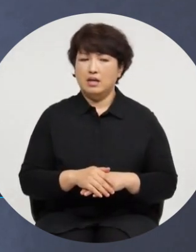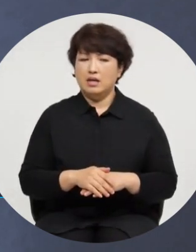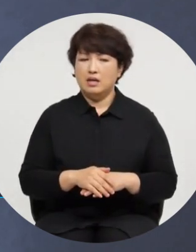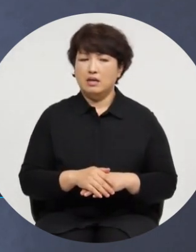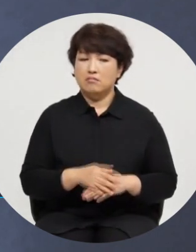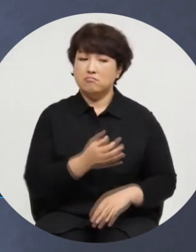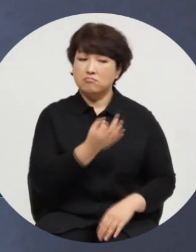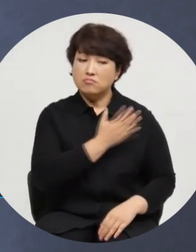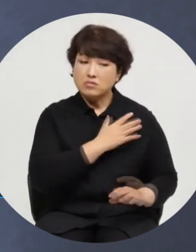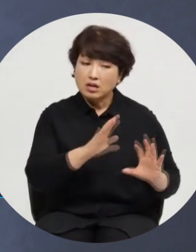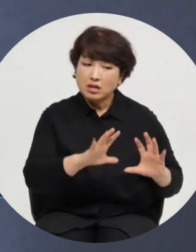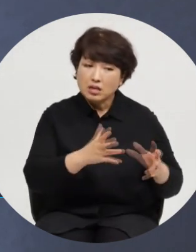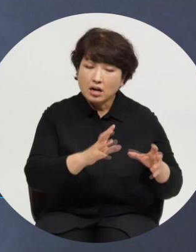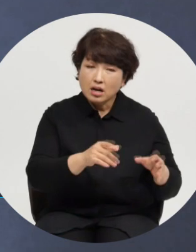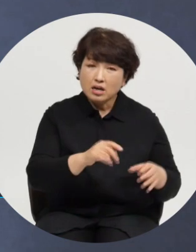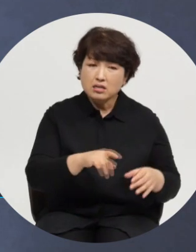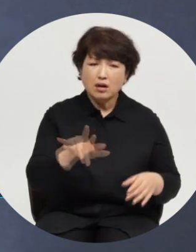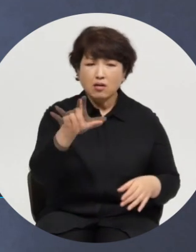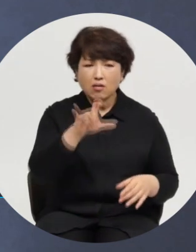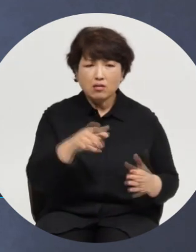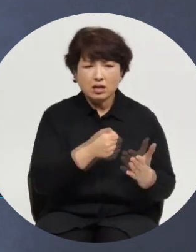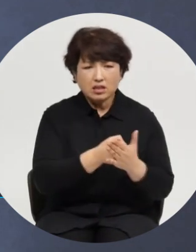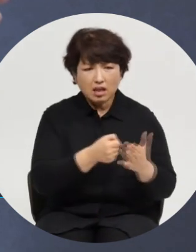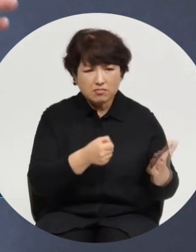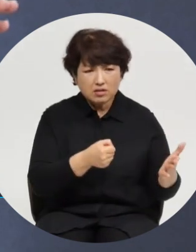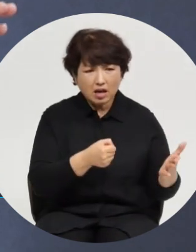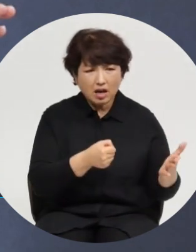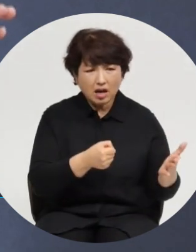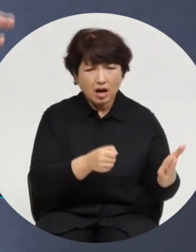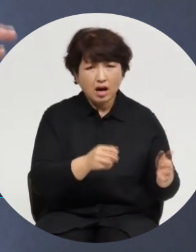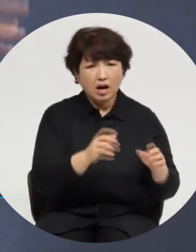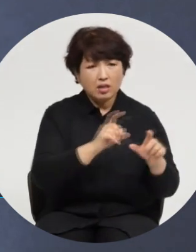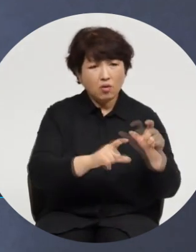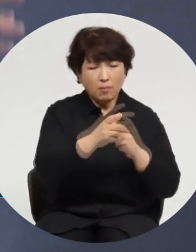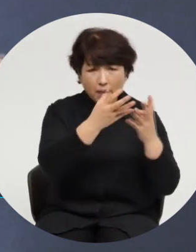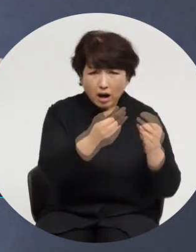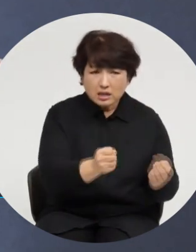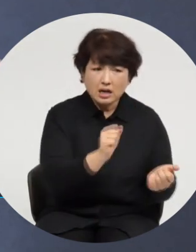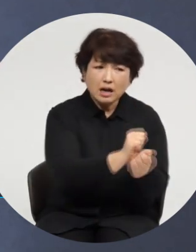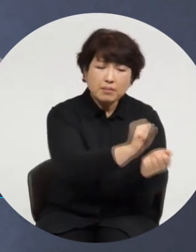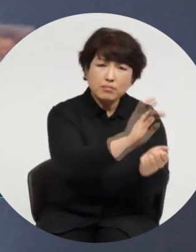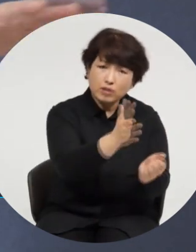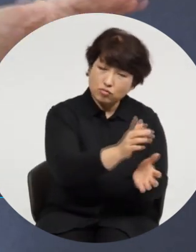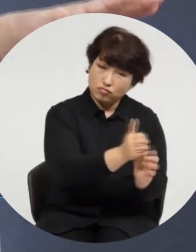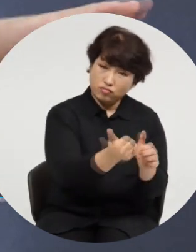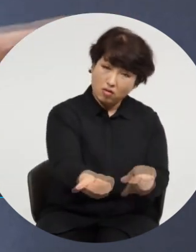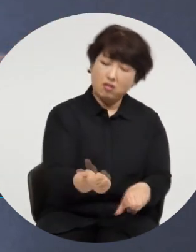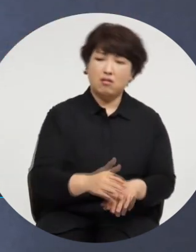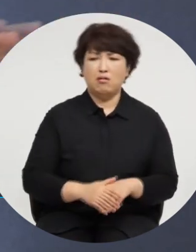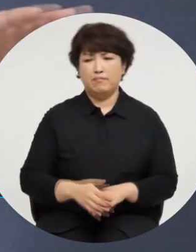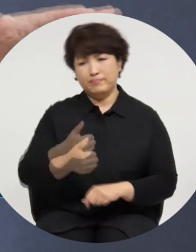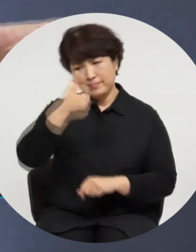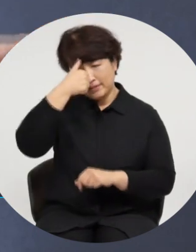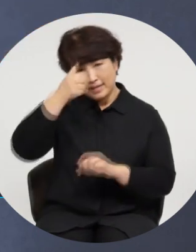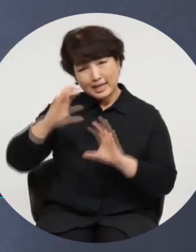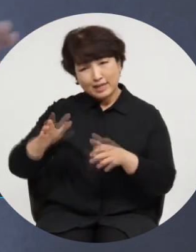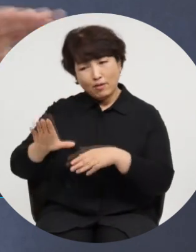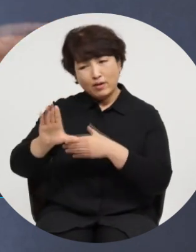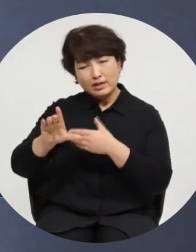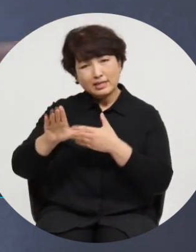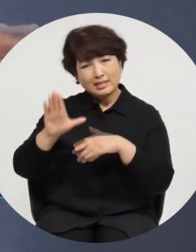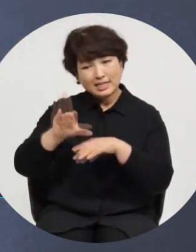터 심해 지 않습니까 그 인도에서 또 샤 주시면 는데 이 천민 동맥 품